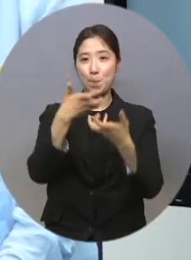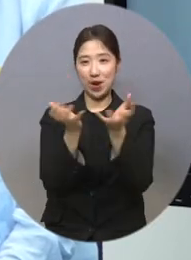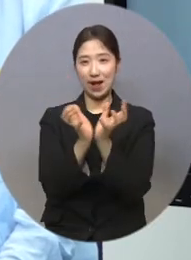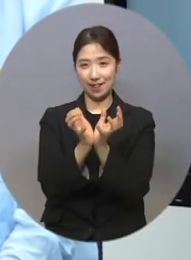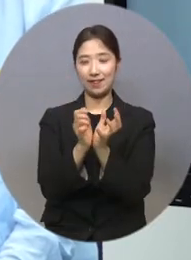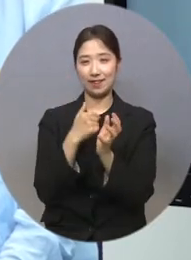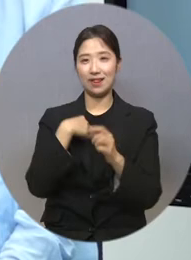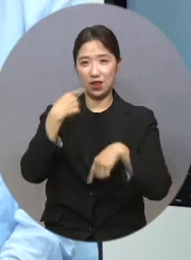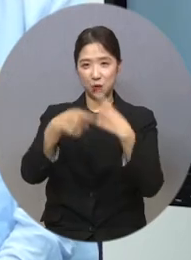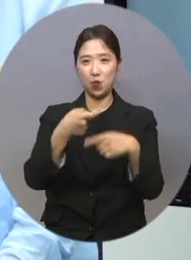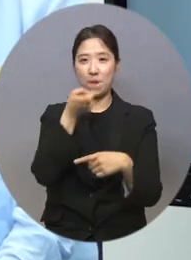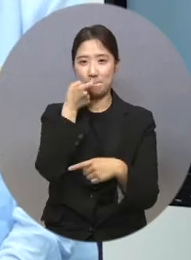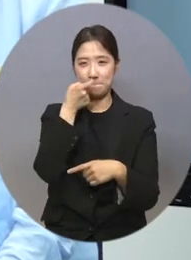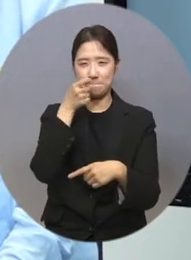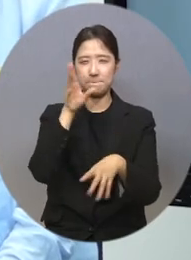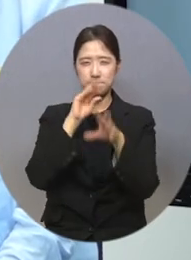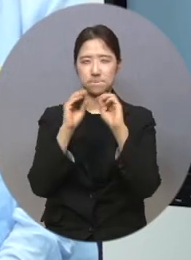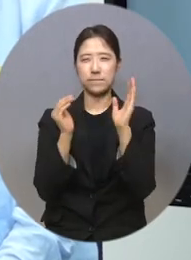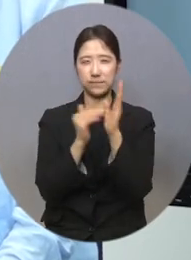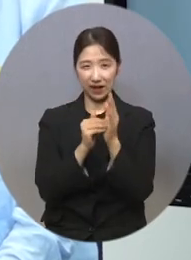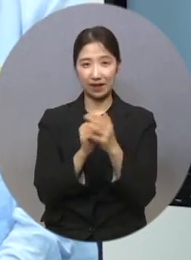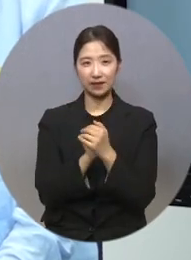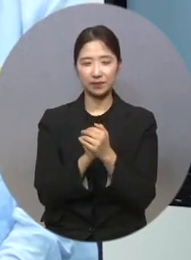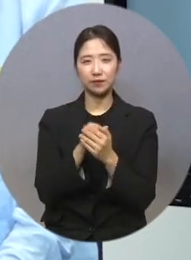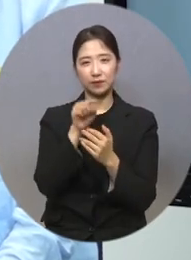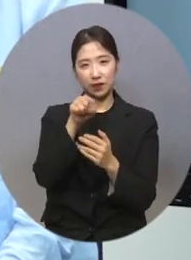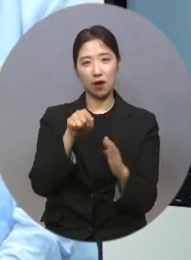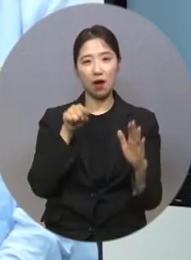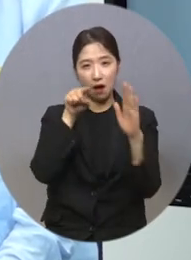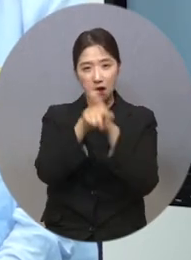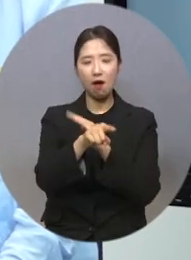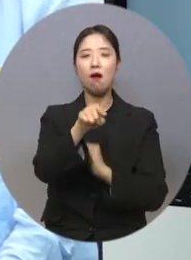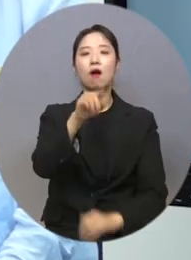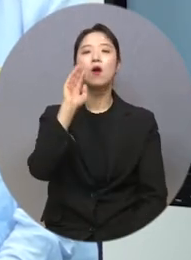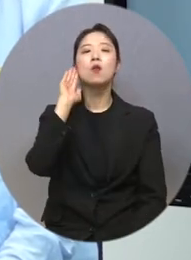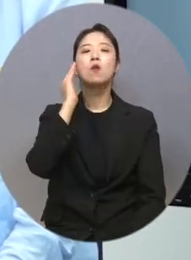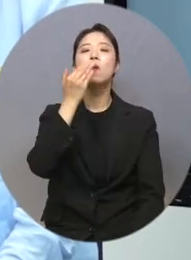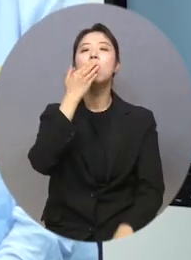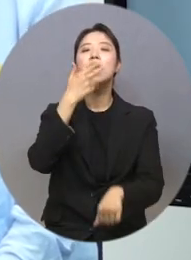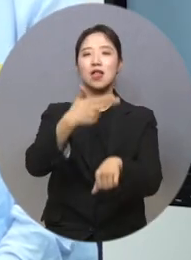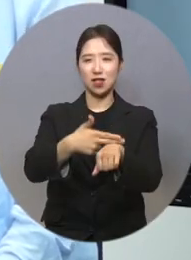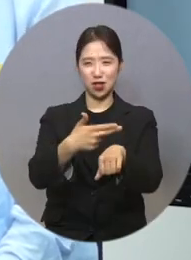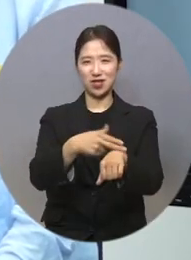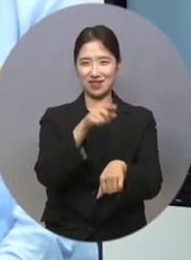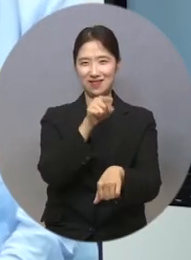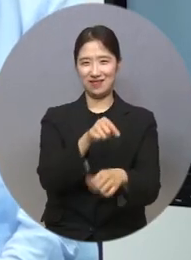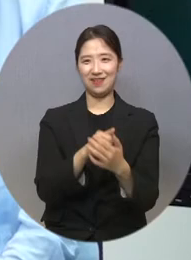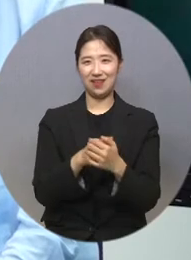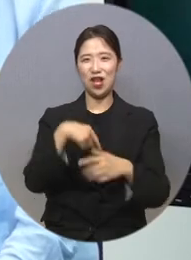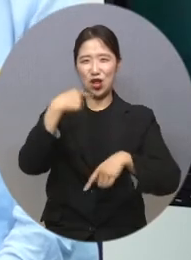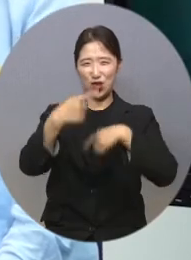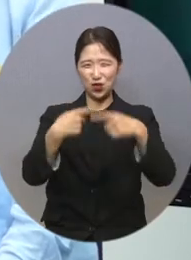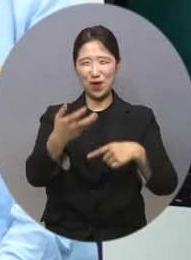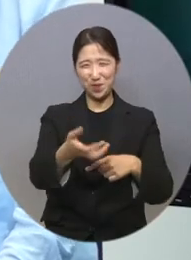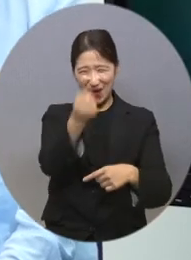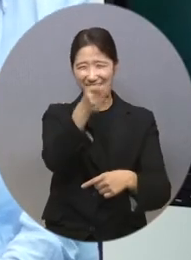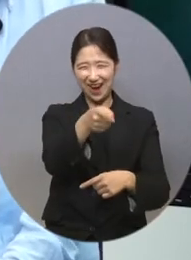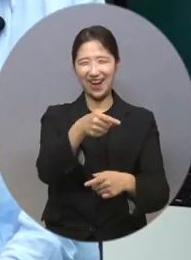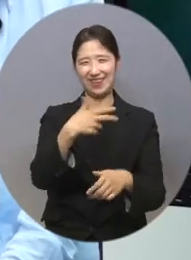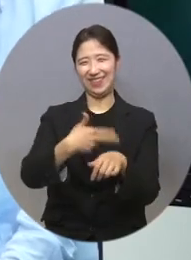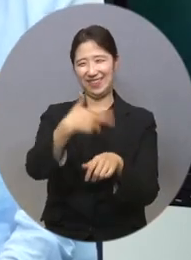고급반까지 했었는데 그때 가니까 농인 선생님이 오셨어요. 원어민 선생님이죠.